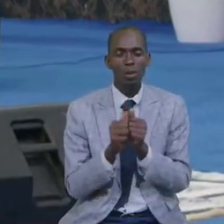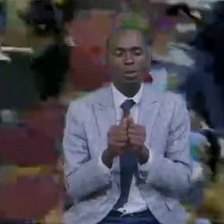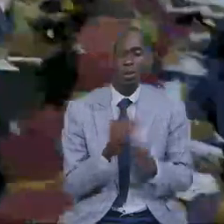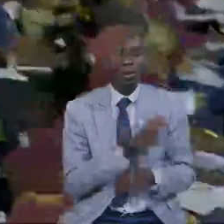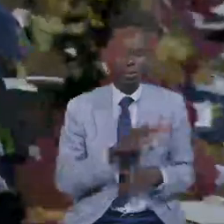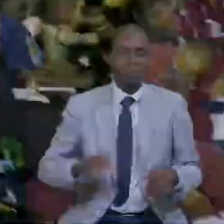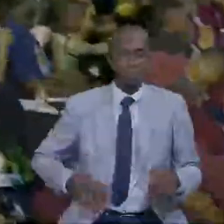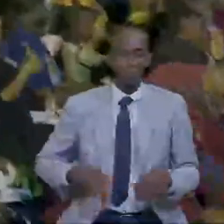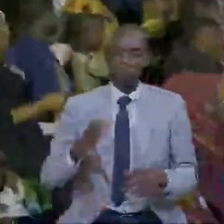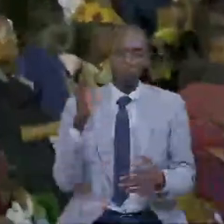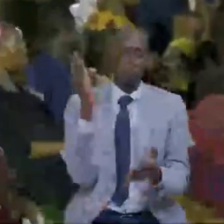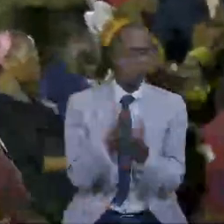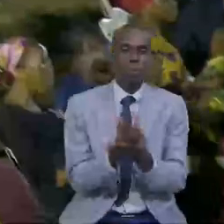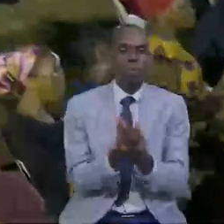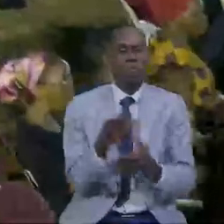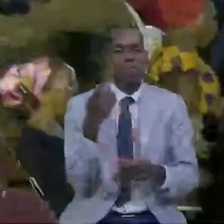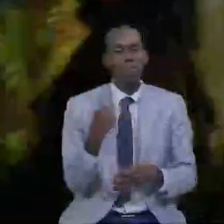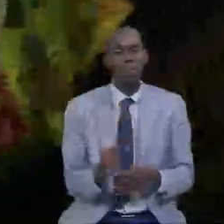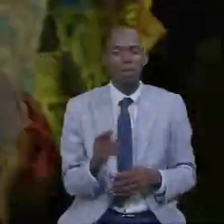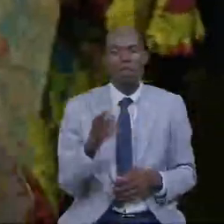menaçant l'esprit impur